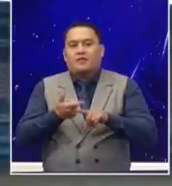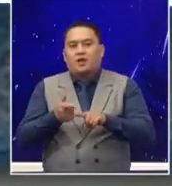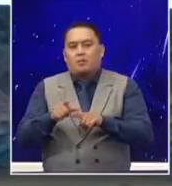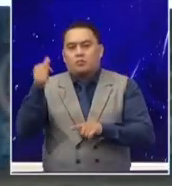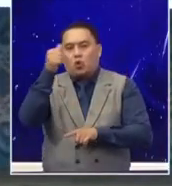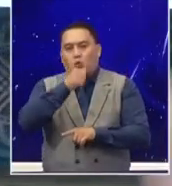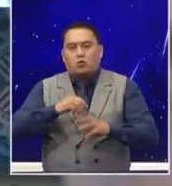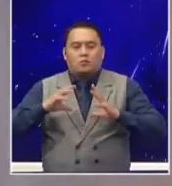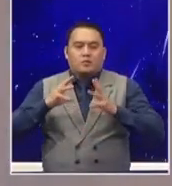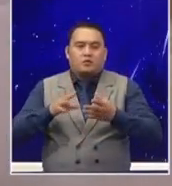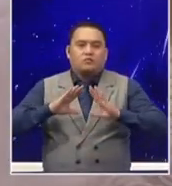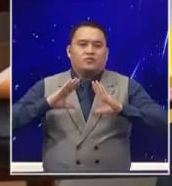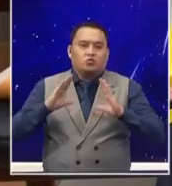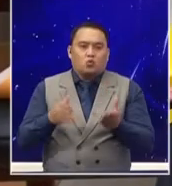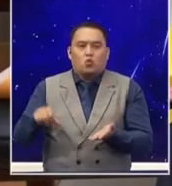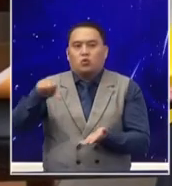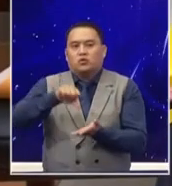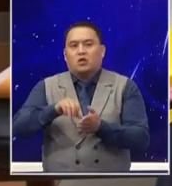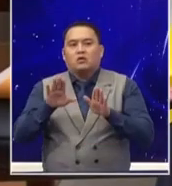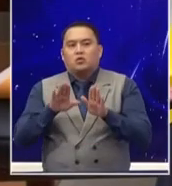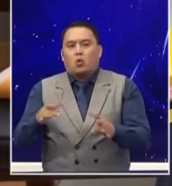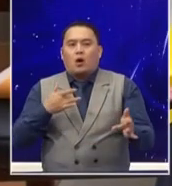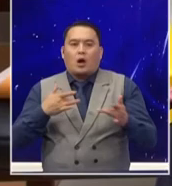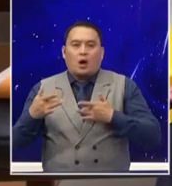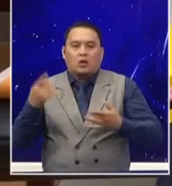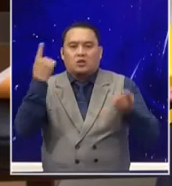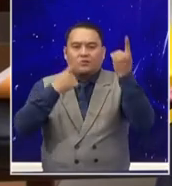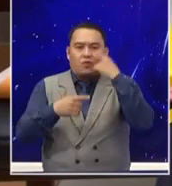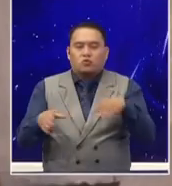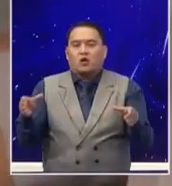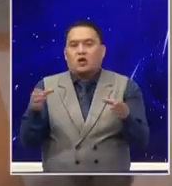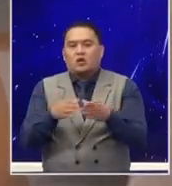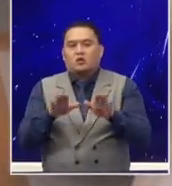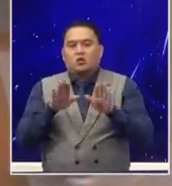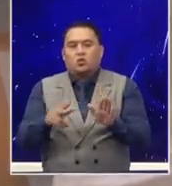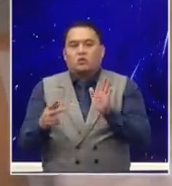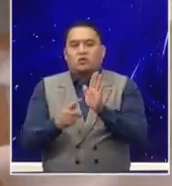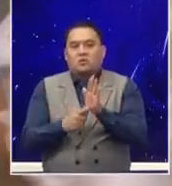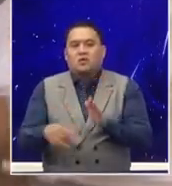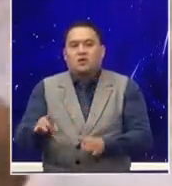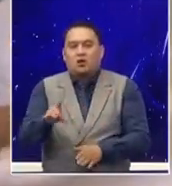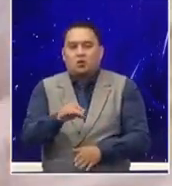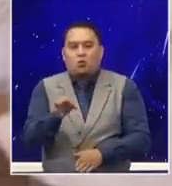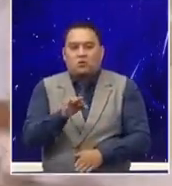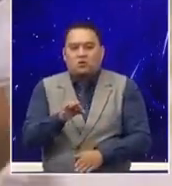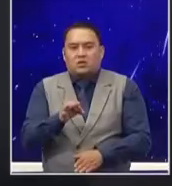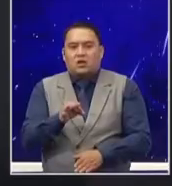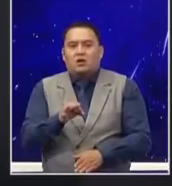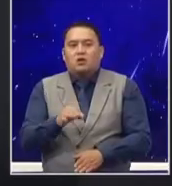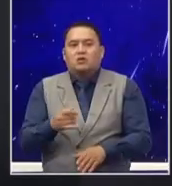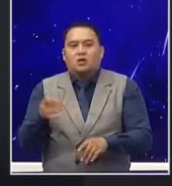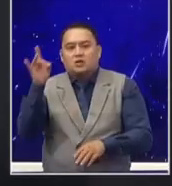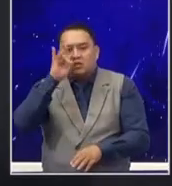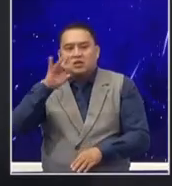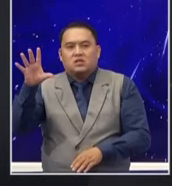учитывая мировую ситуацию, в нем приняли участие артисты и творческие коллективы всего из 7 районов области. В том числе такие